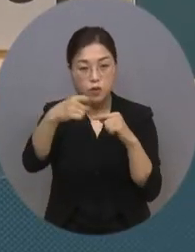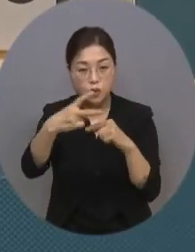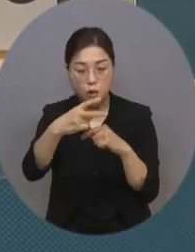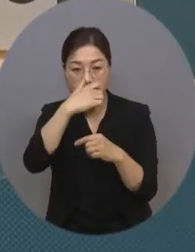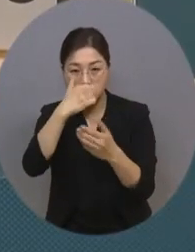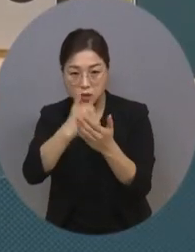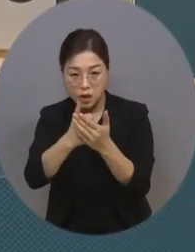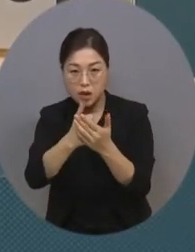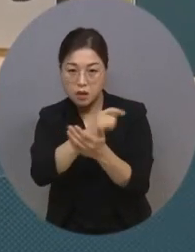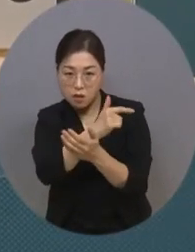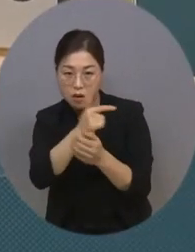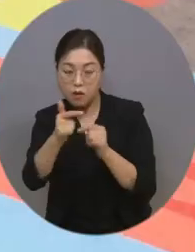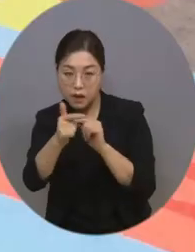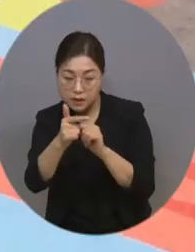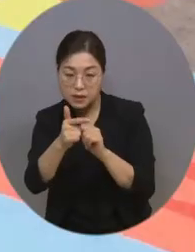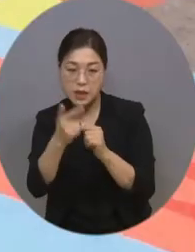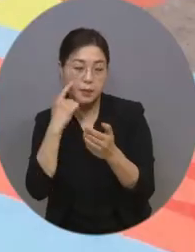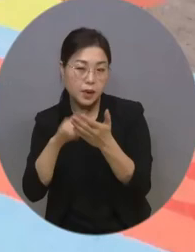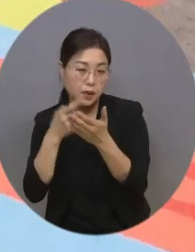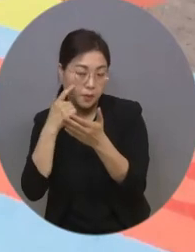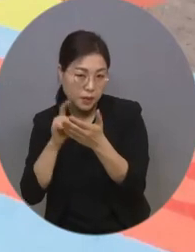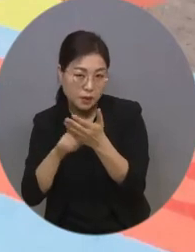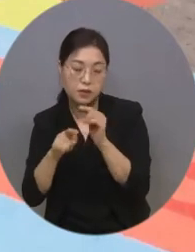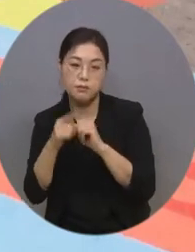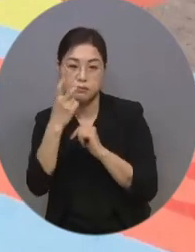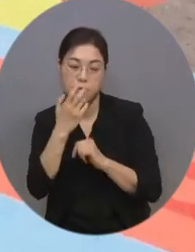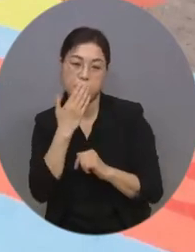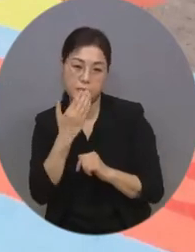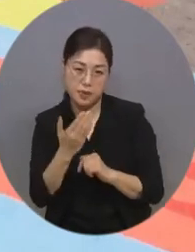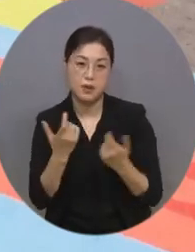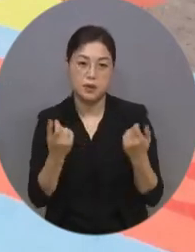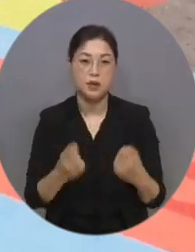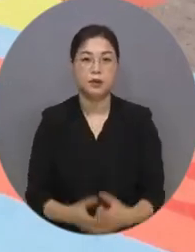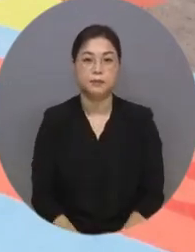도움이 되길 기대해봅니다 복지tv 전북방송 장유진입니다